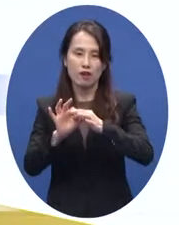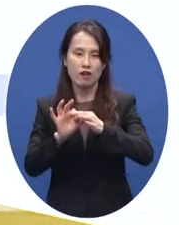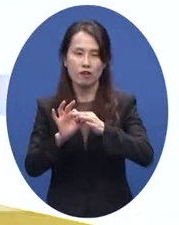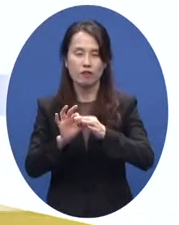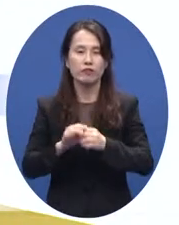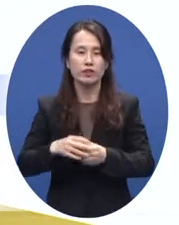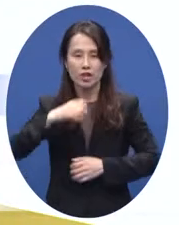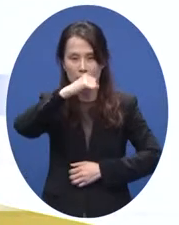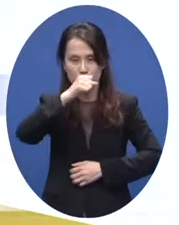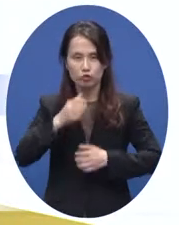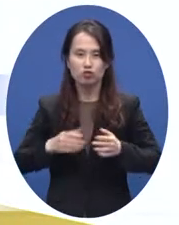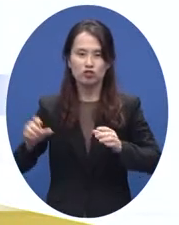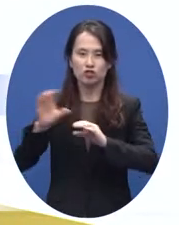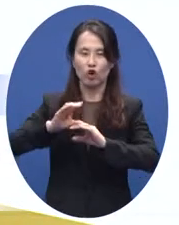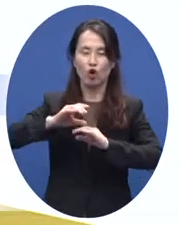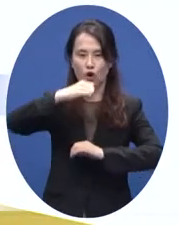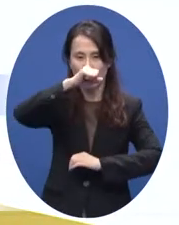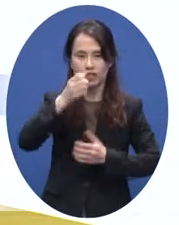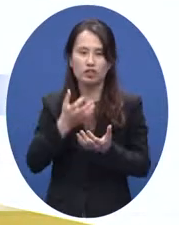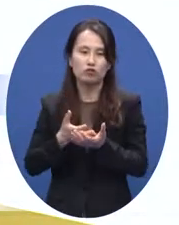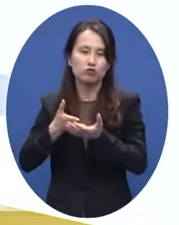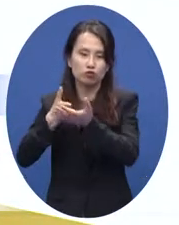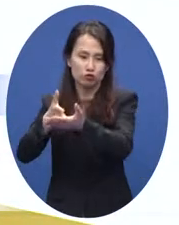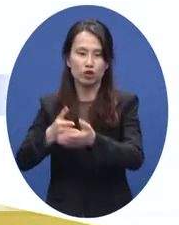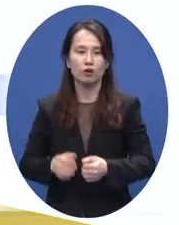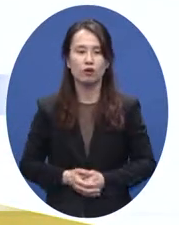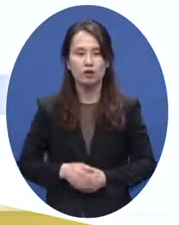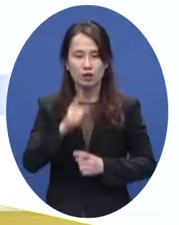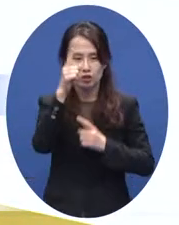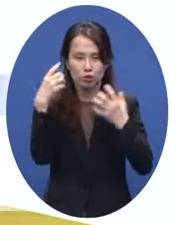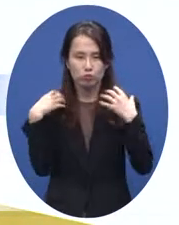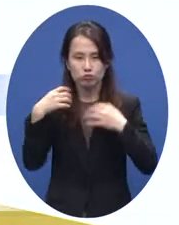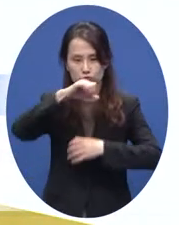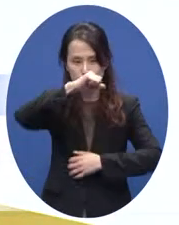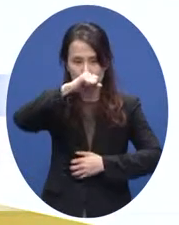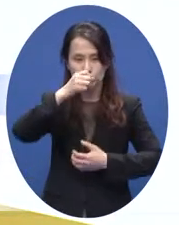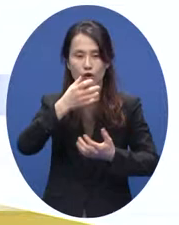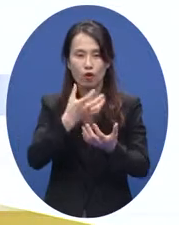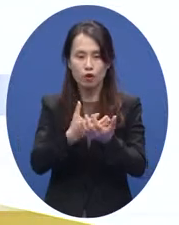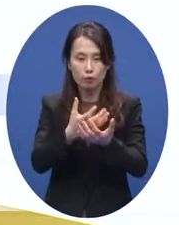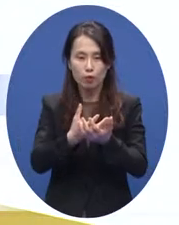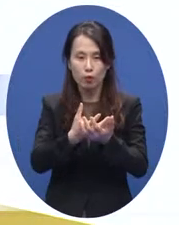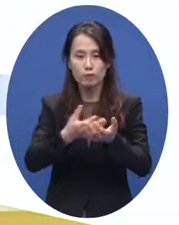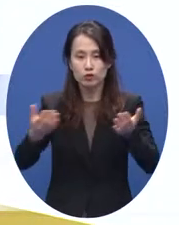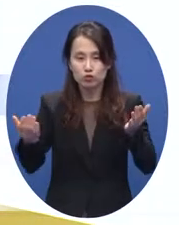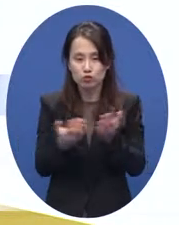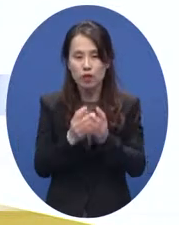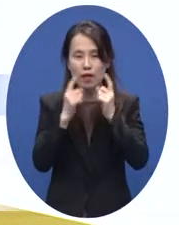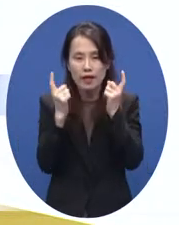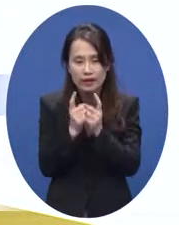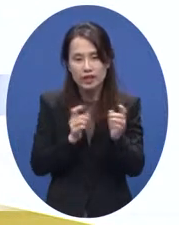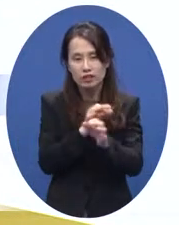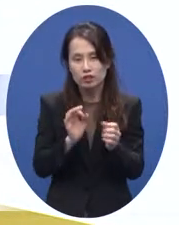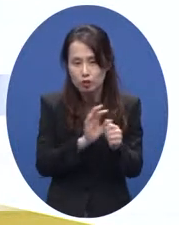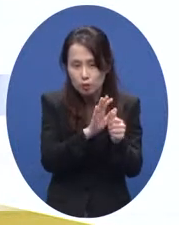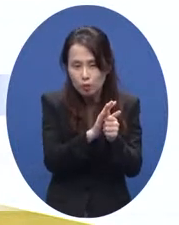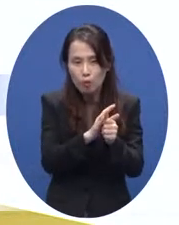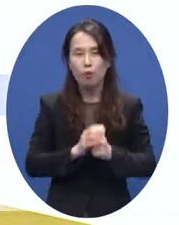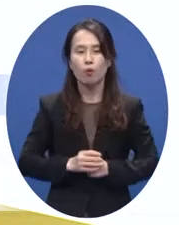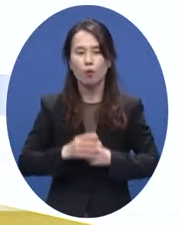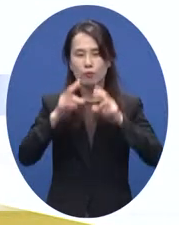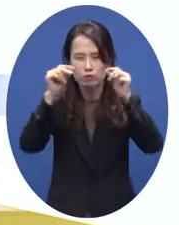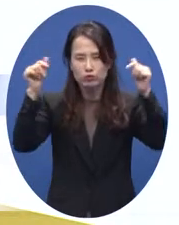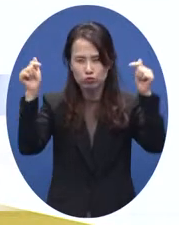정부 추경 기조에 발맞추어 민생 경제 지원 및 경제 활성화, 또한 미세먼지 저감 등 도민의